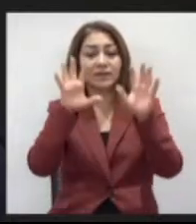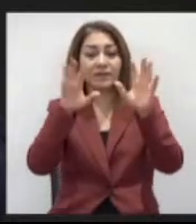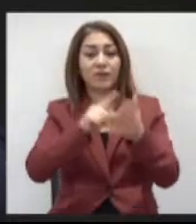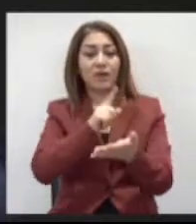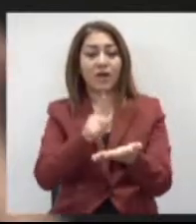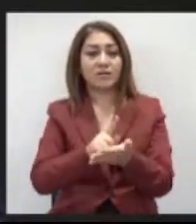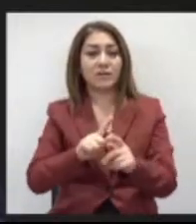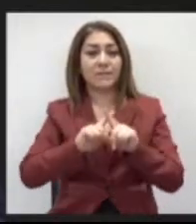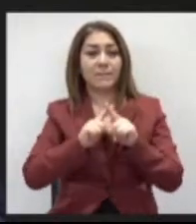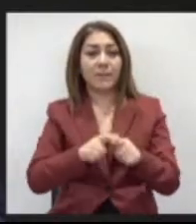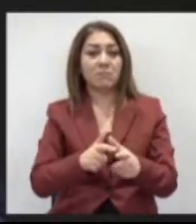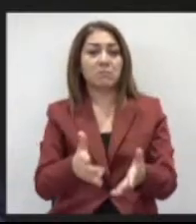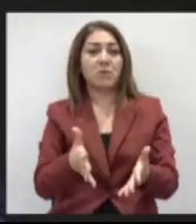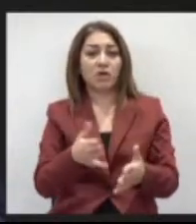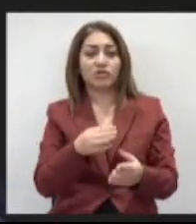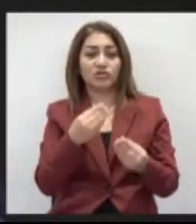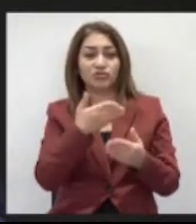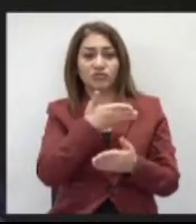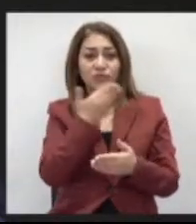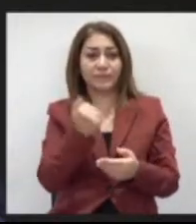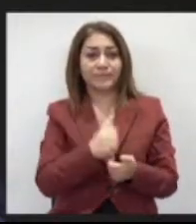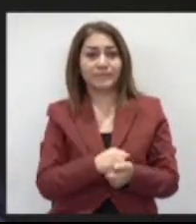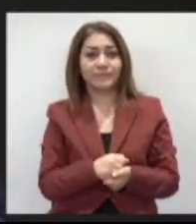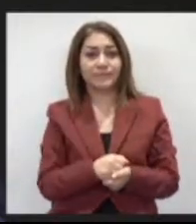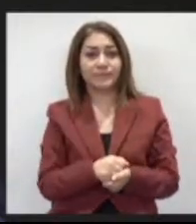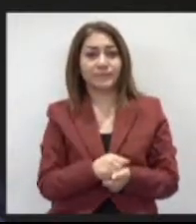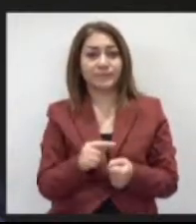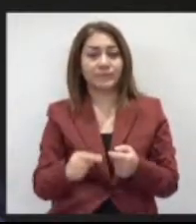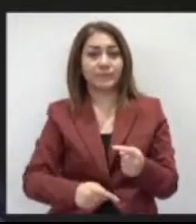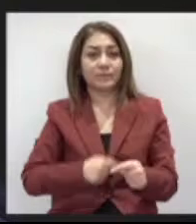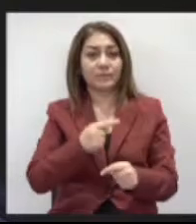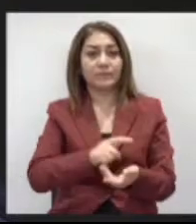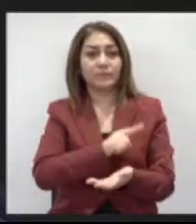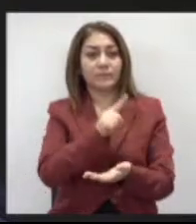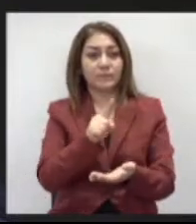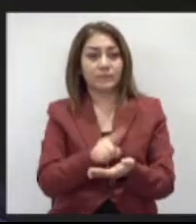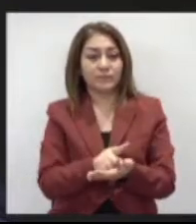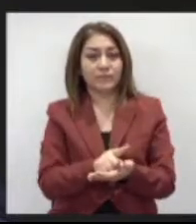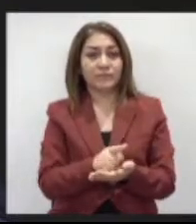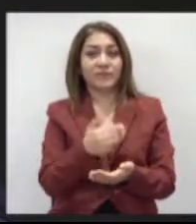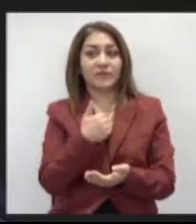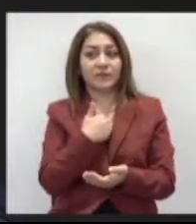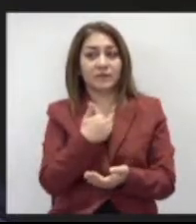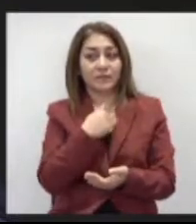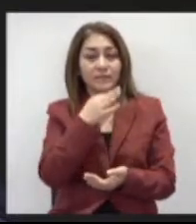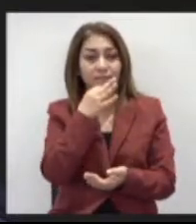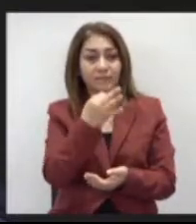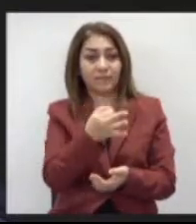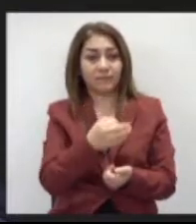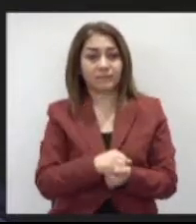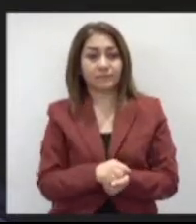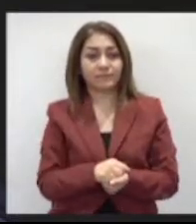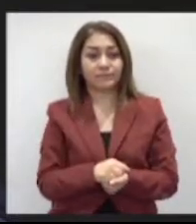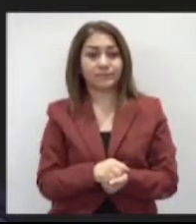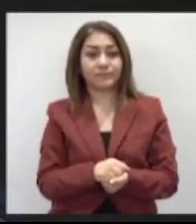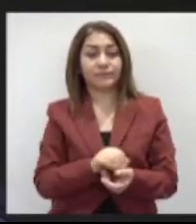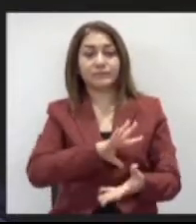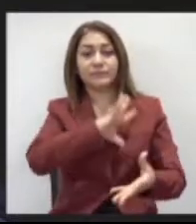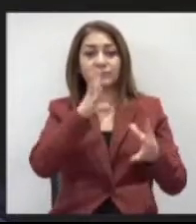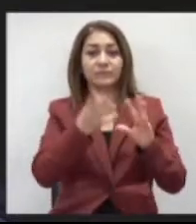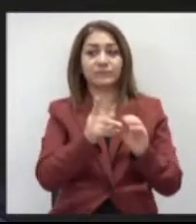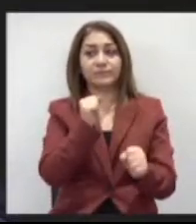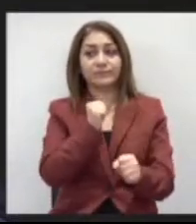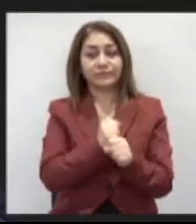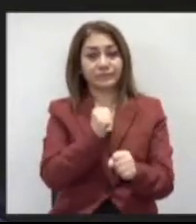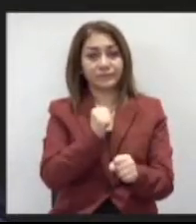պատասխան հստակ չի տալիս։ Հաջորդ հարցը, որ ես ցանկանայի տալ ձեզ, իհարկե այս ամենը արվում է